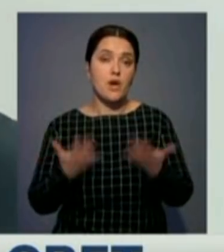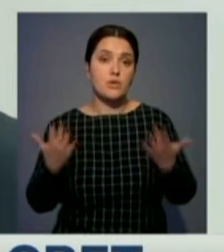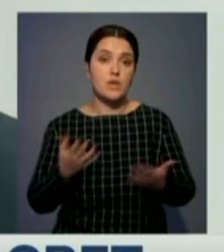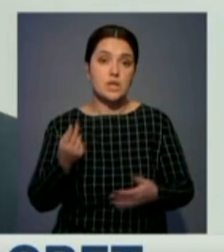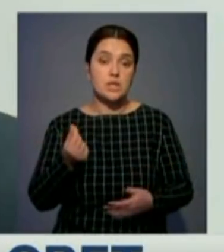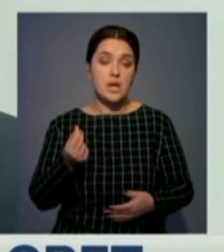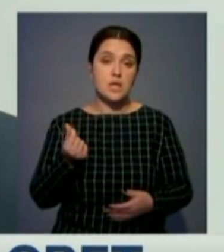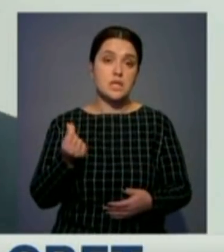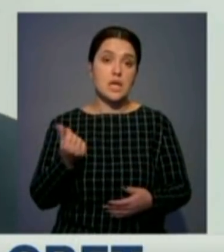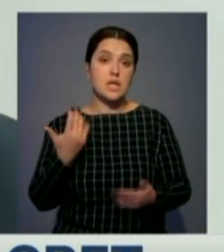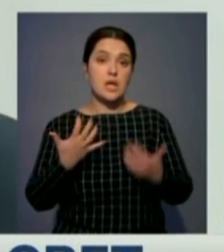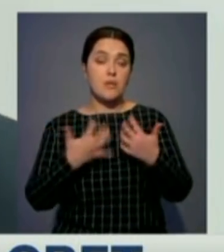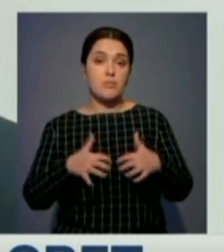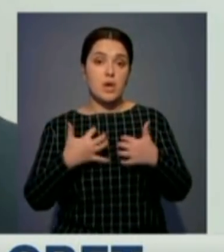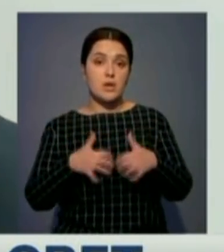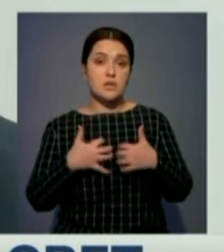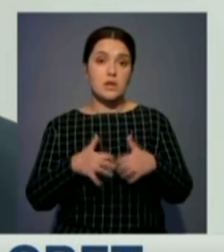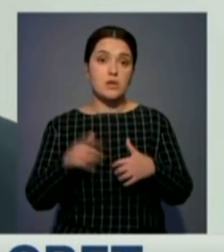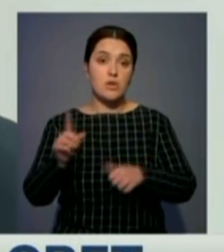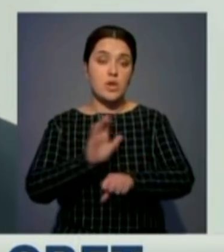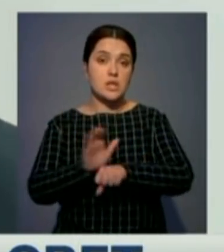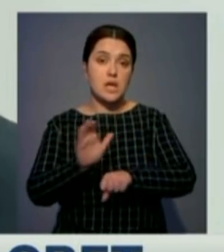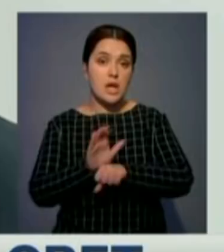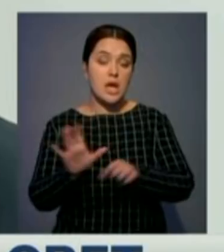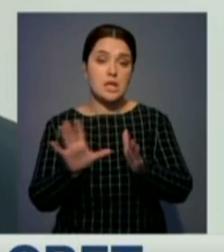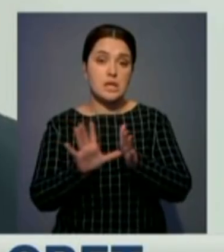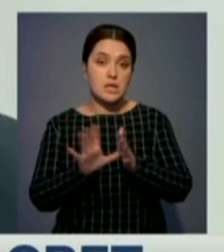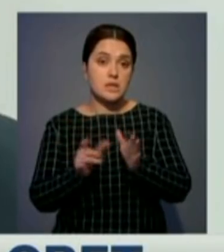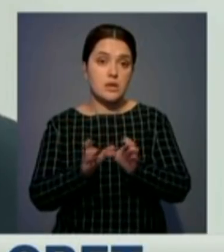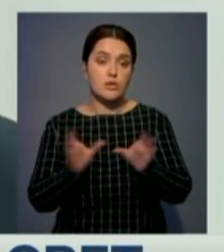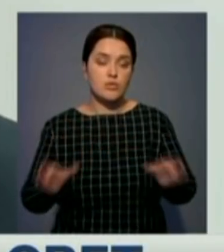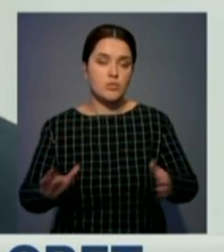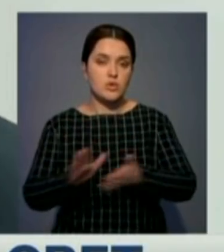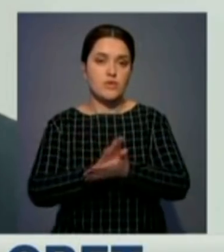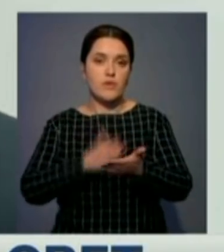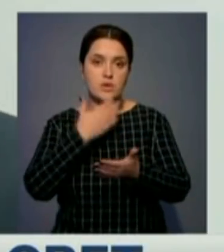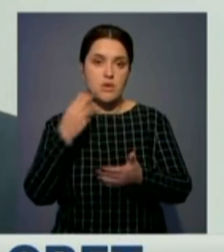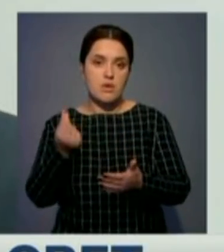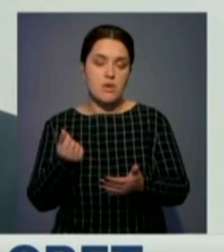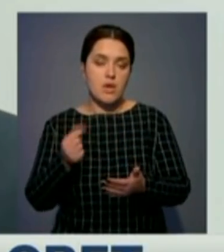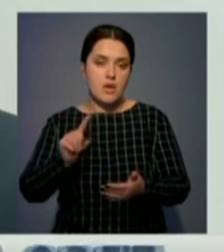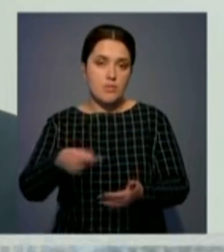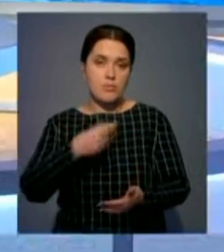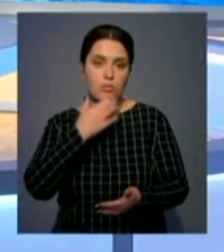иногда кажется, если хорошо посчитать, они не производят столько тепла и столько электроэнергии, сколько они продают.